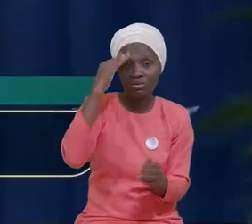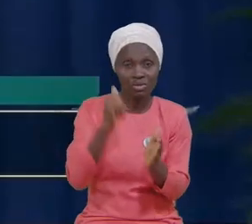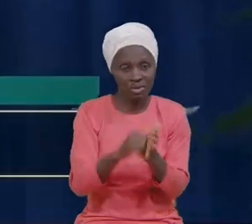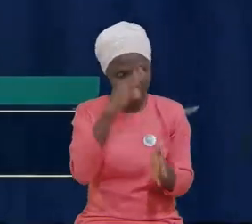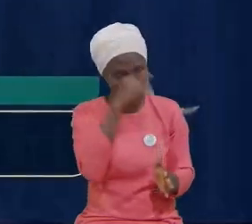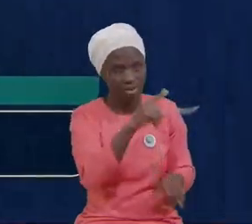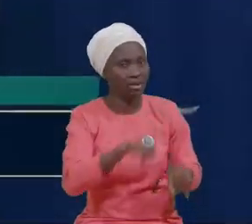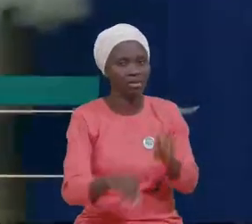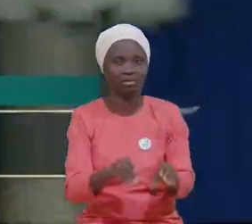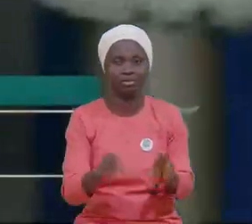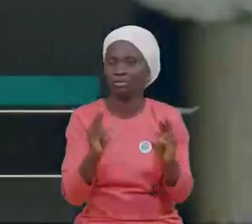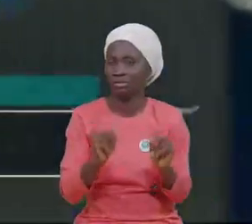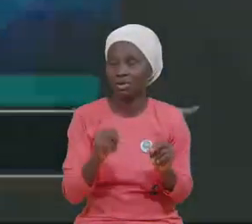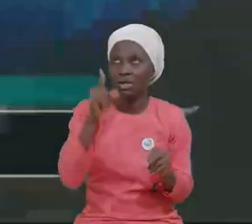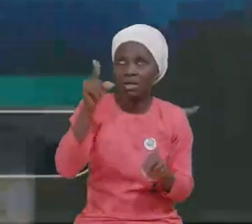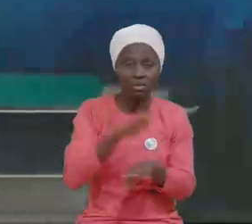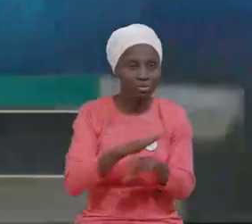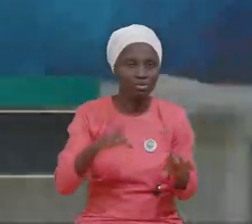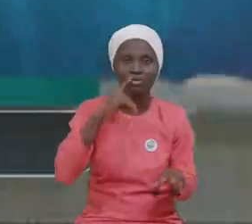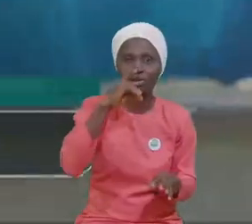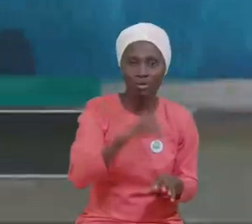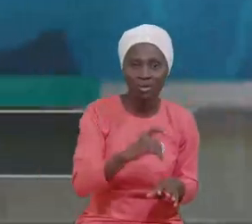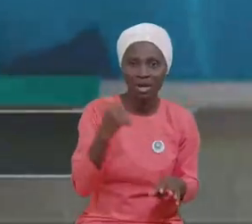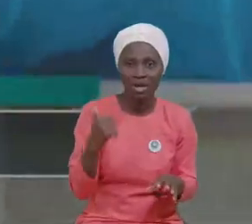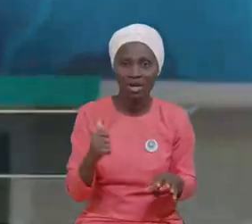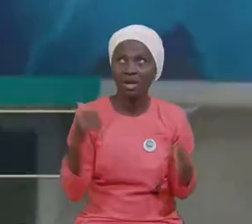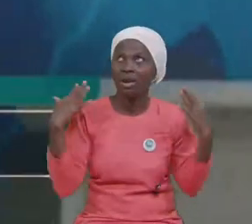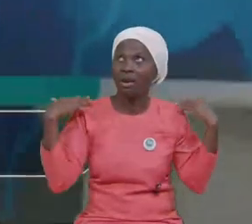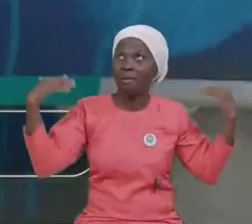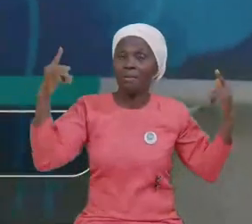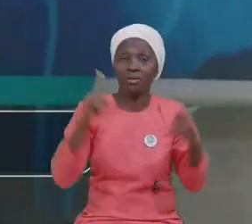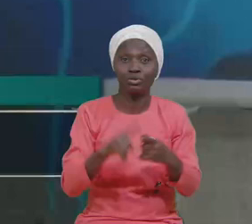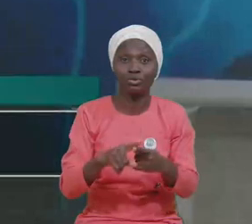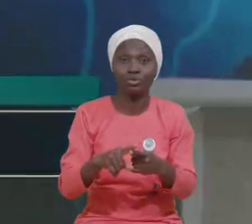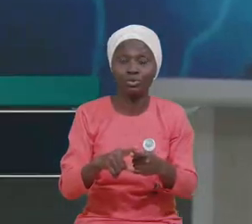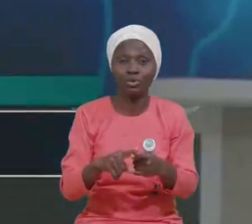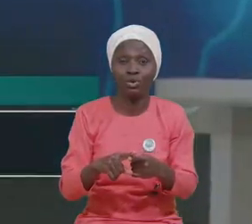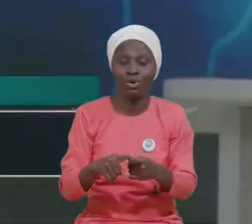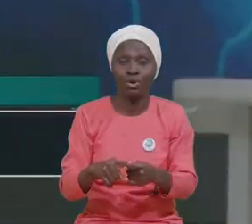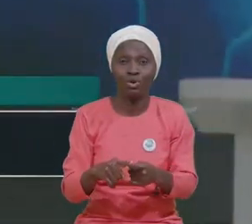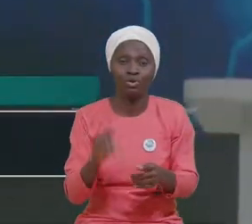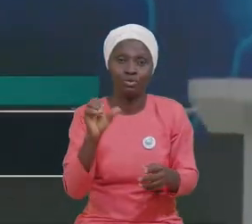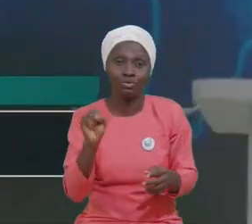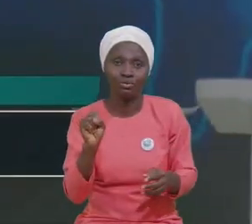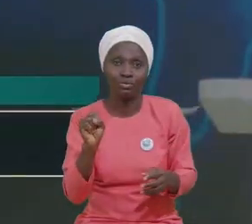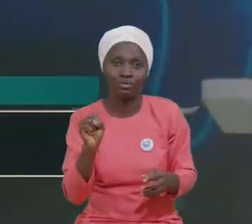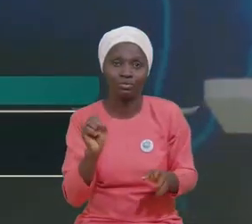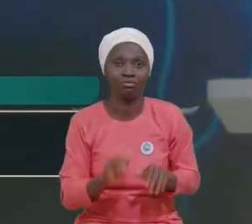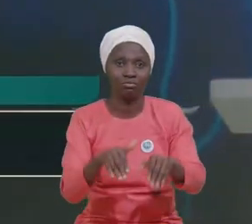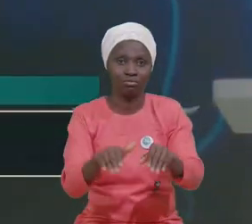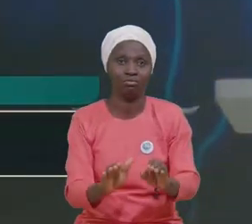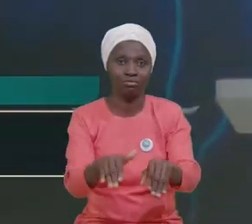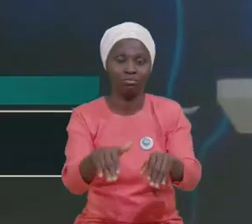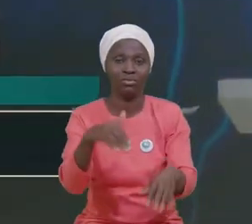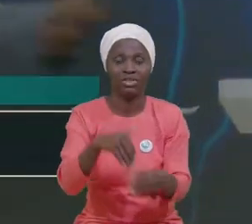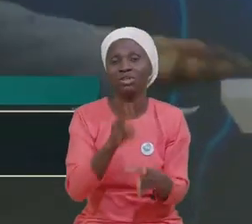quand Dieu sait qu'il ne peut pas le faire. Il ne commande pas à un oiseau de nager. Jamais. Ce n'est pas Dieu.